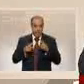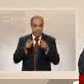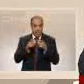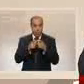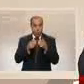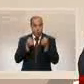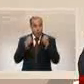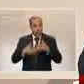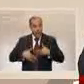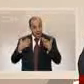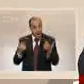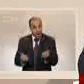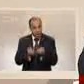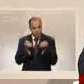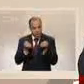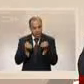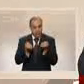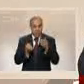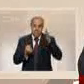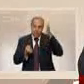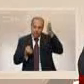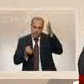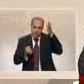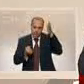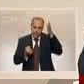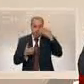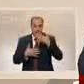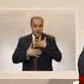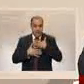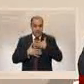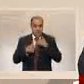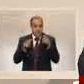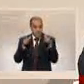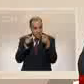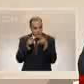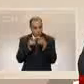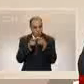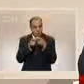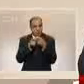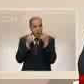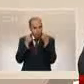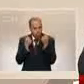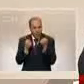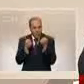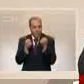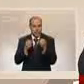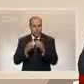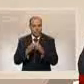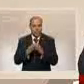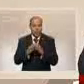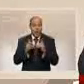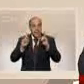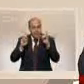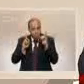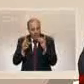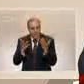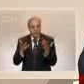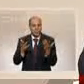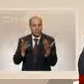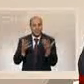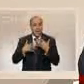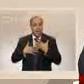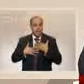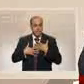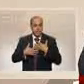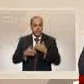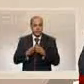الكلها حيويه وتبعث الامل اللي يحب دوله قويه وديمقراطيه اللي